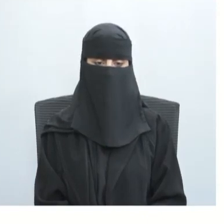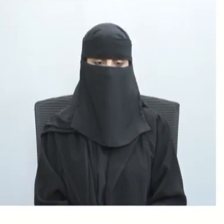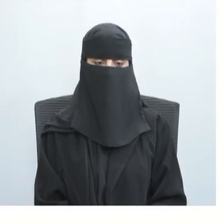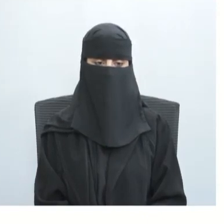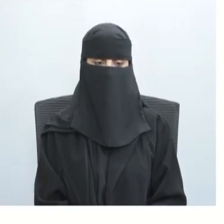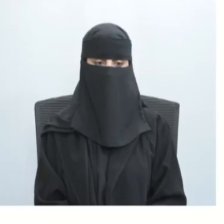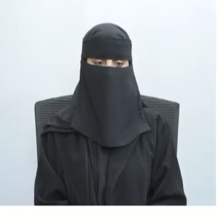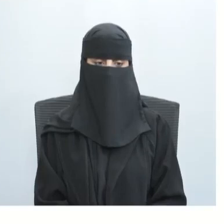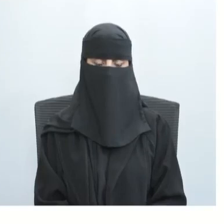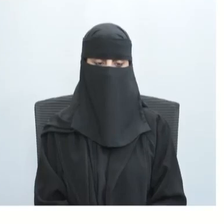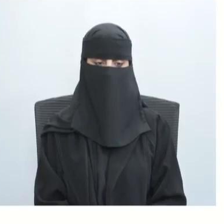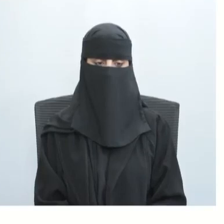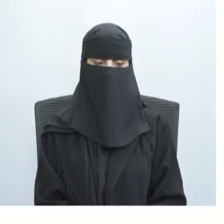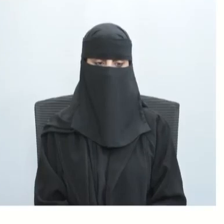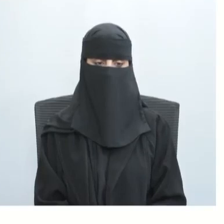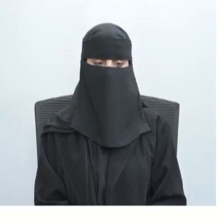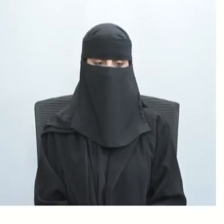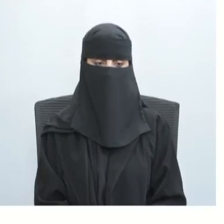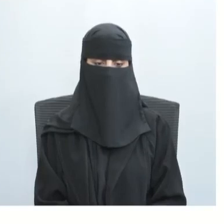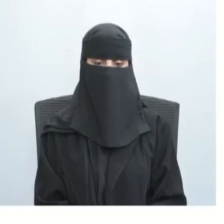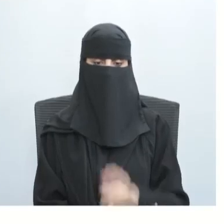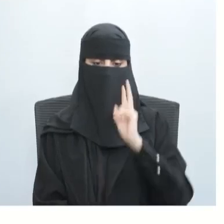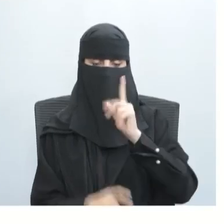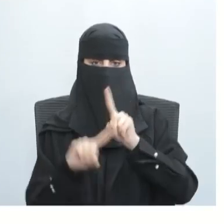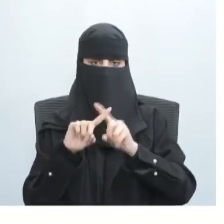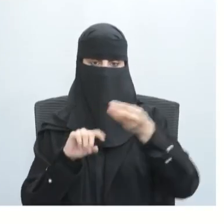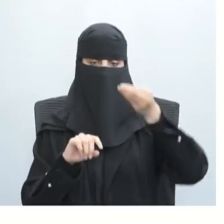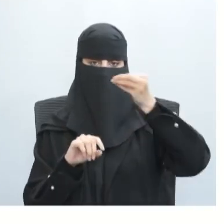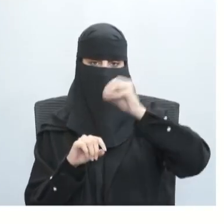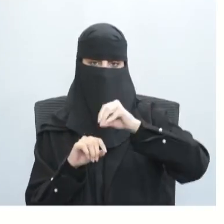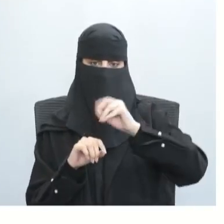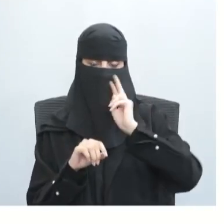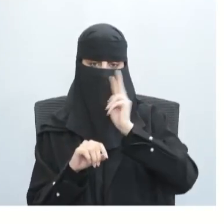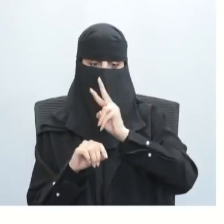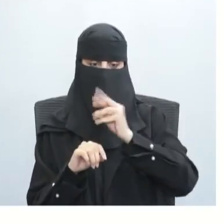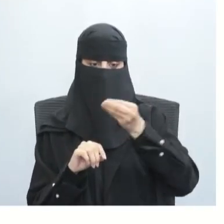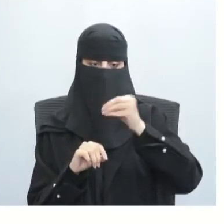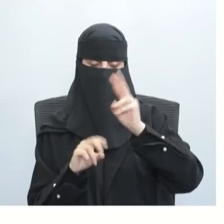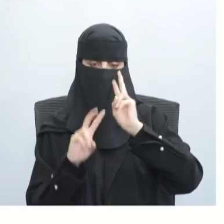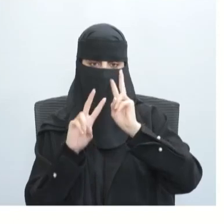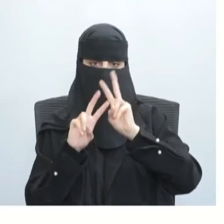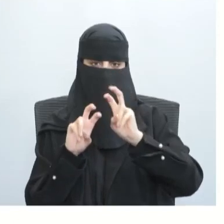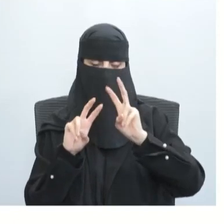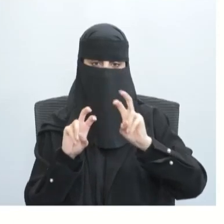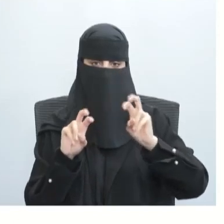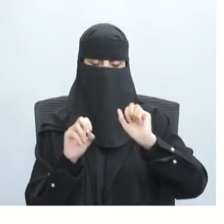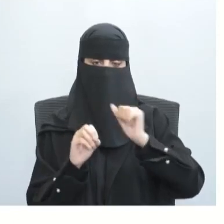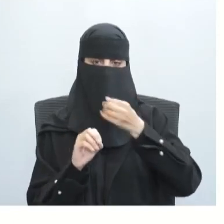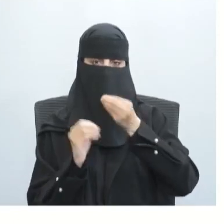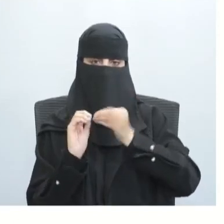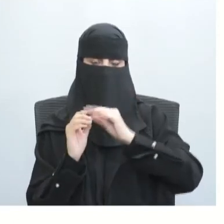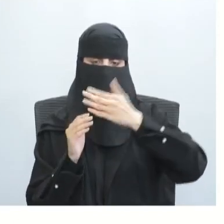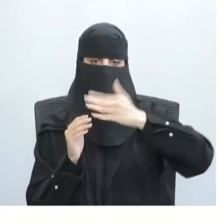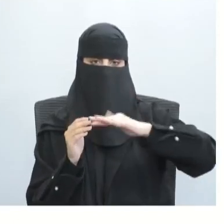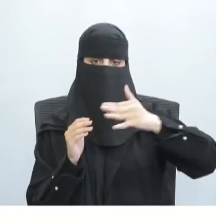المرشحات ومن ثم عاد افلتر اضافه فلتر بعد ذلك نبحث عن مرشحه تدرج